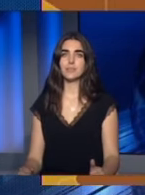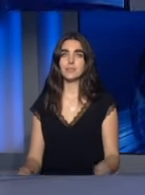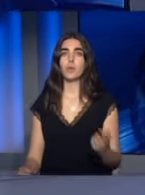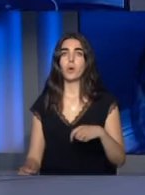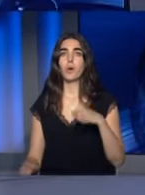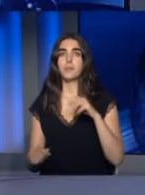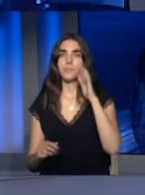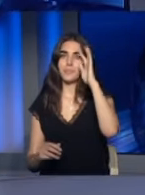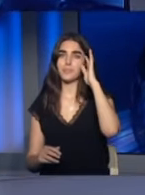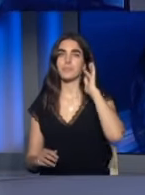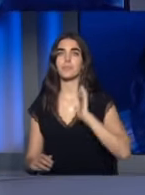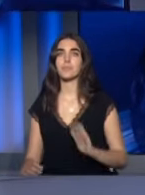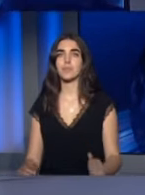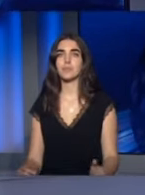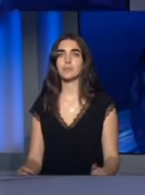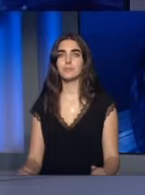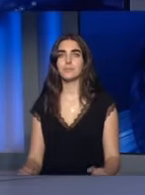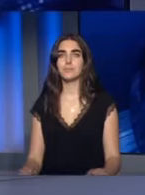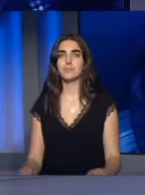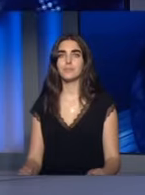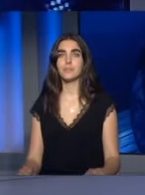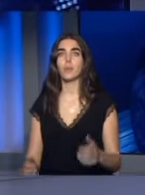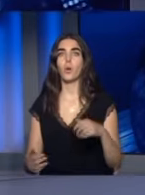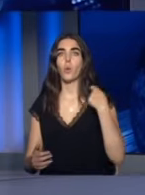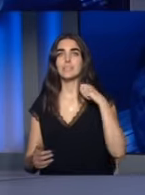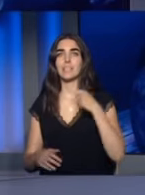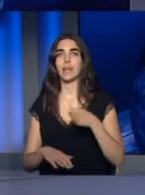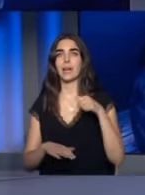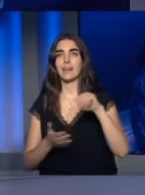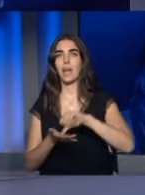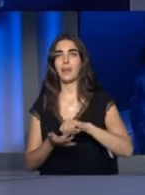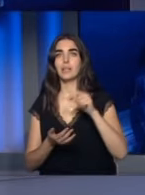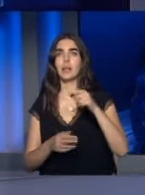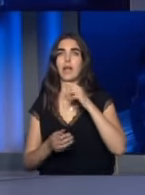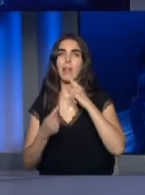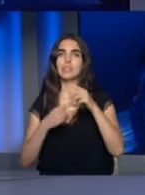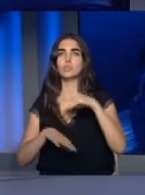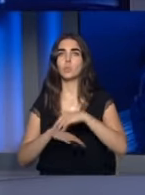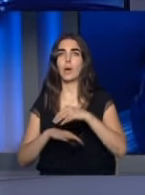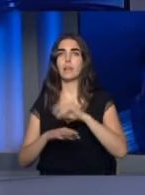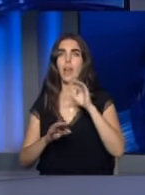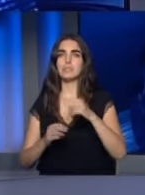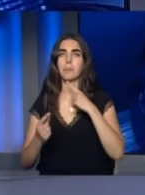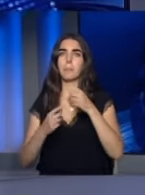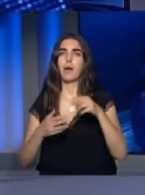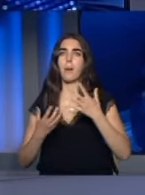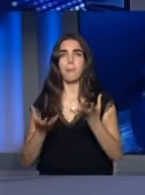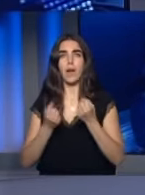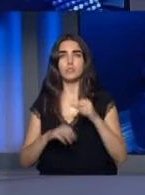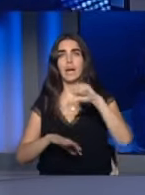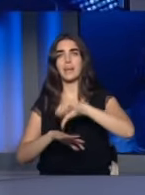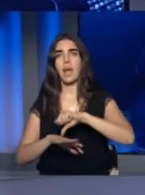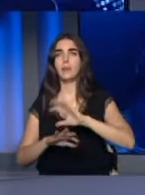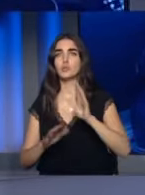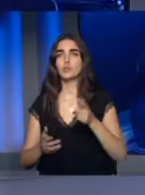ابلاني استدعت وزاره الخارجيه الايرانيه القائم بالاعمال السويدي المؤقت في طهران لابلاغه احتجاج ايران على اتهامات خبيثه